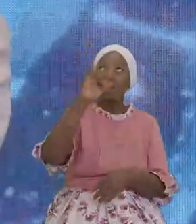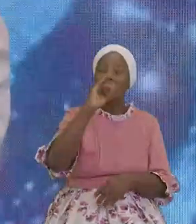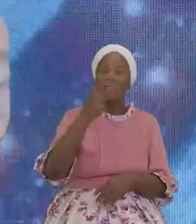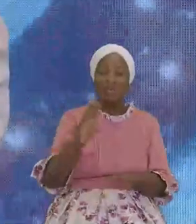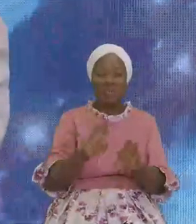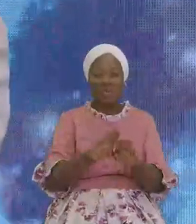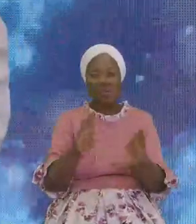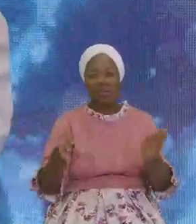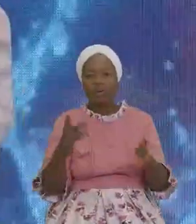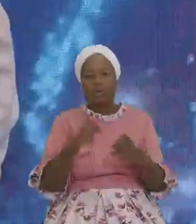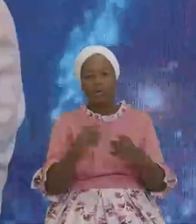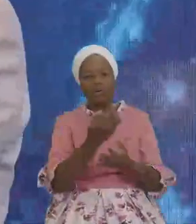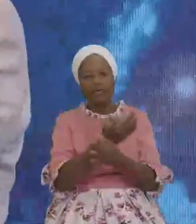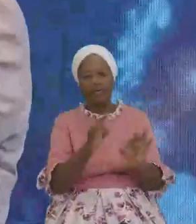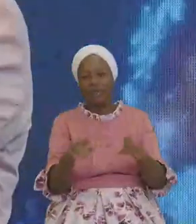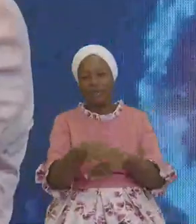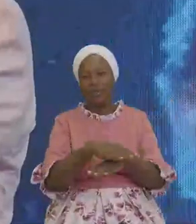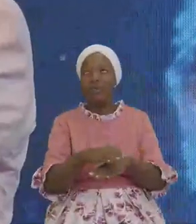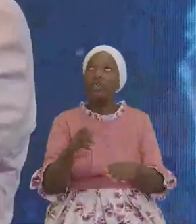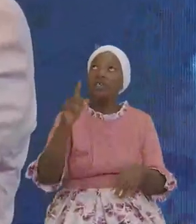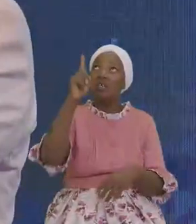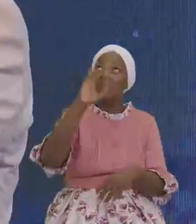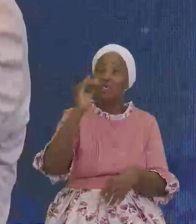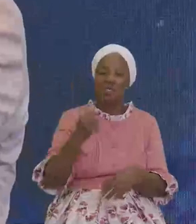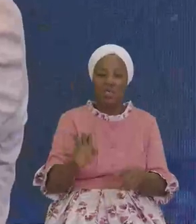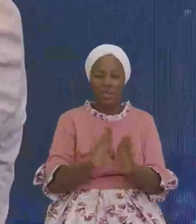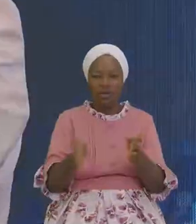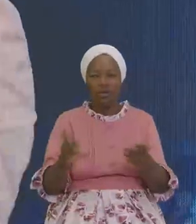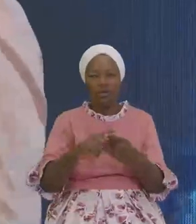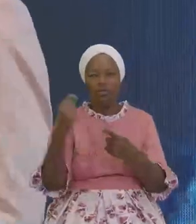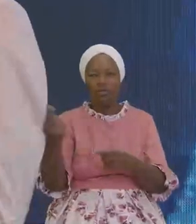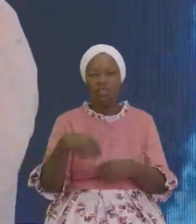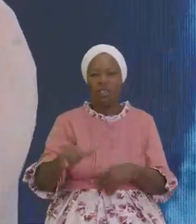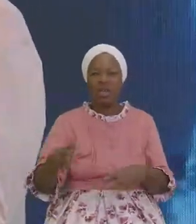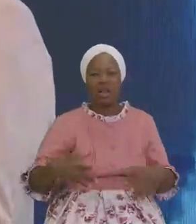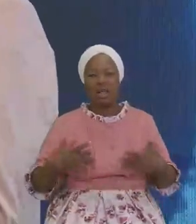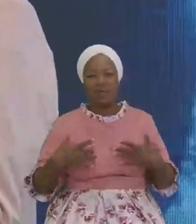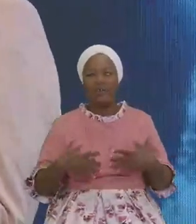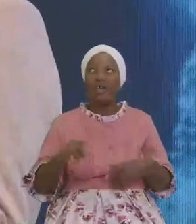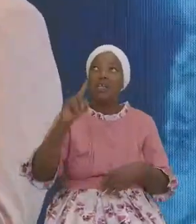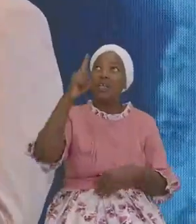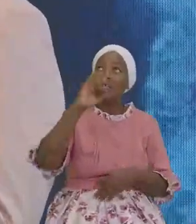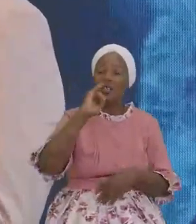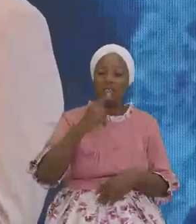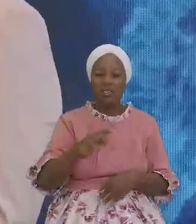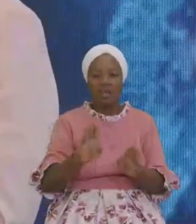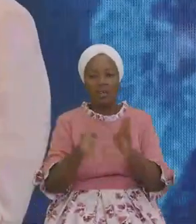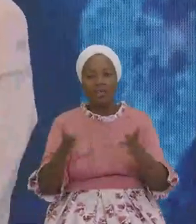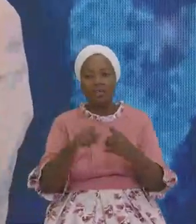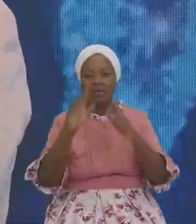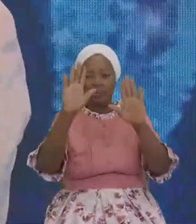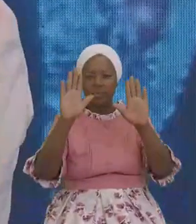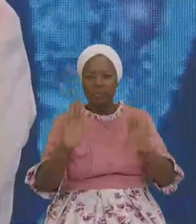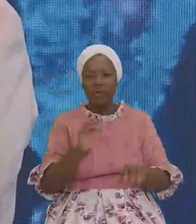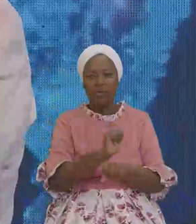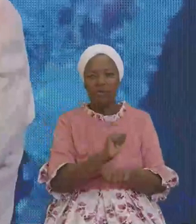pardon. Il est la porte pour la liberté. Il est la porte pour la vie éternelle.